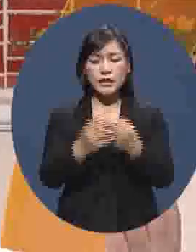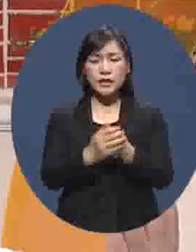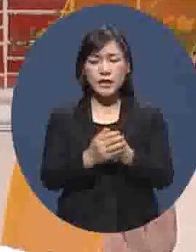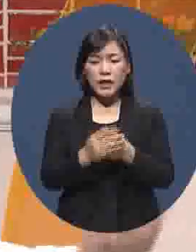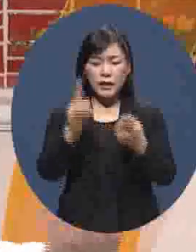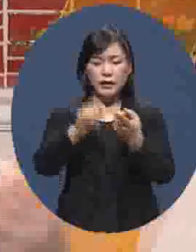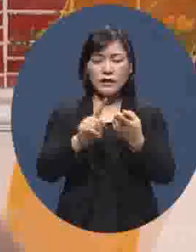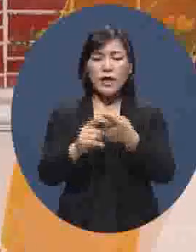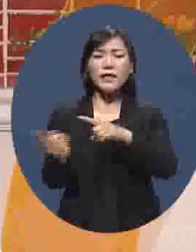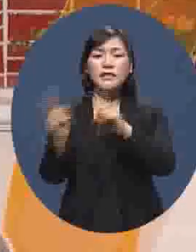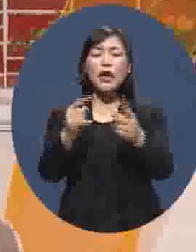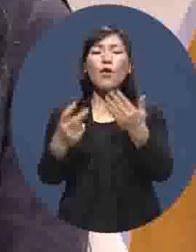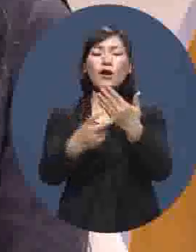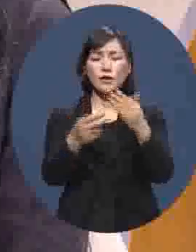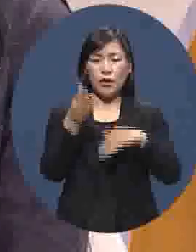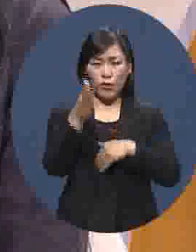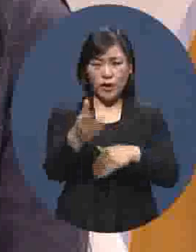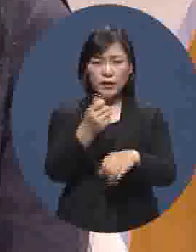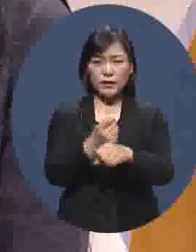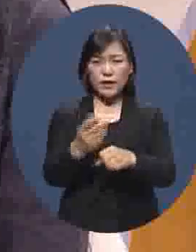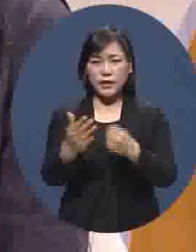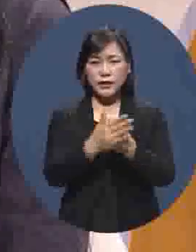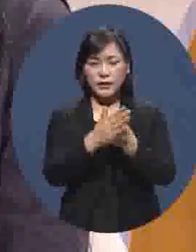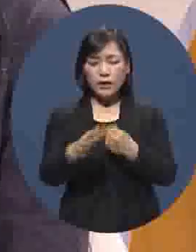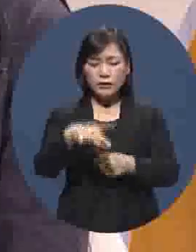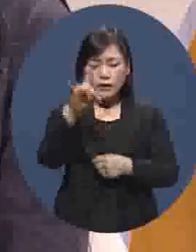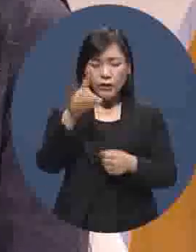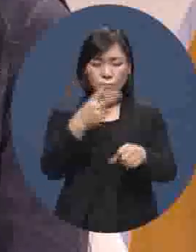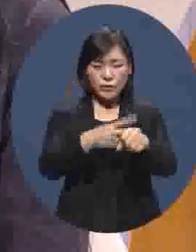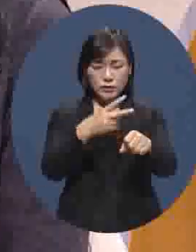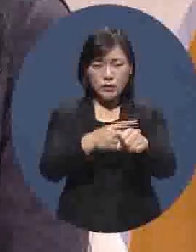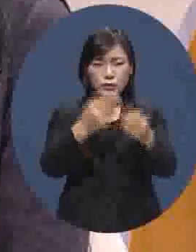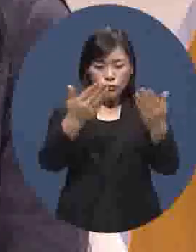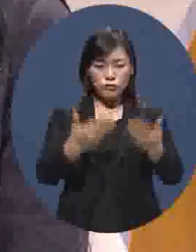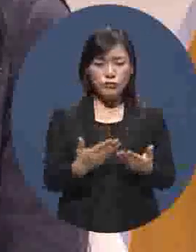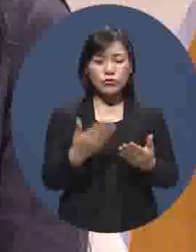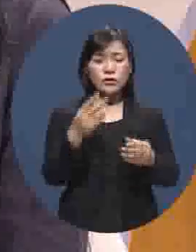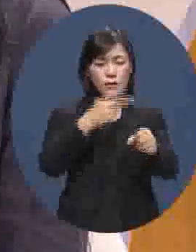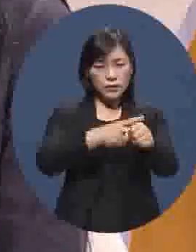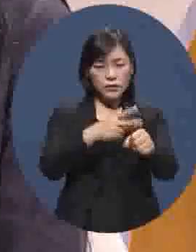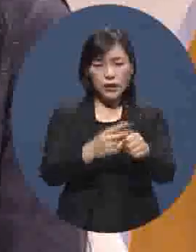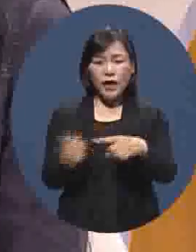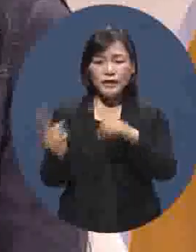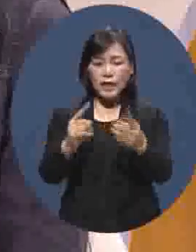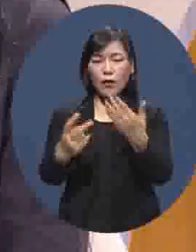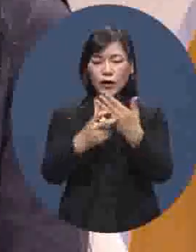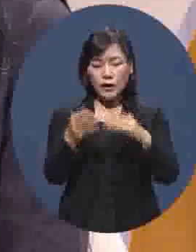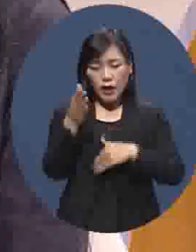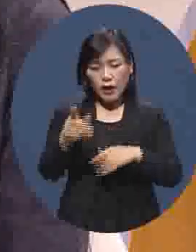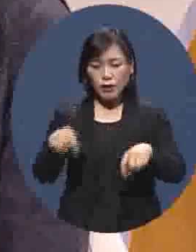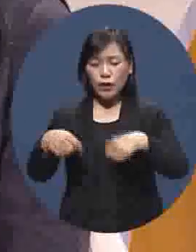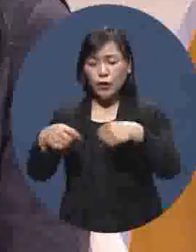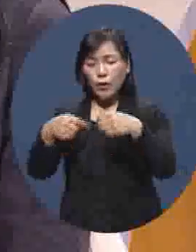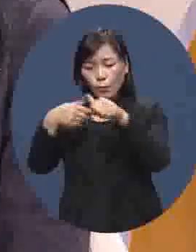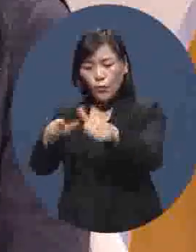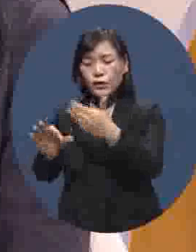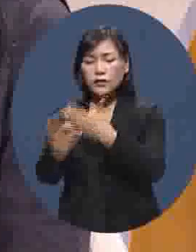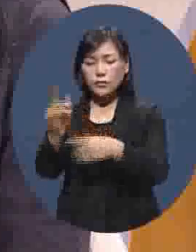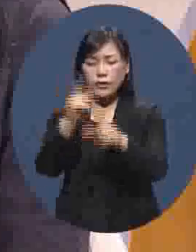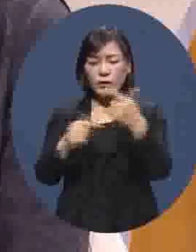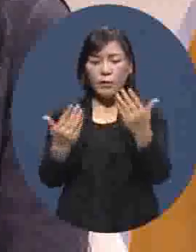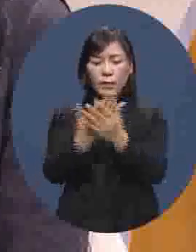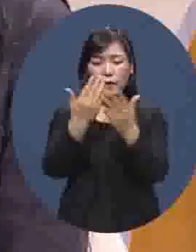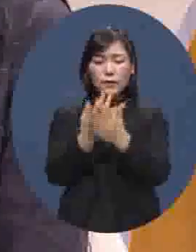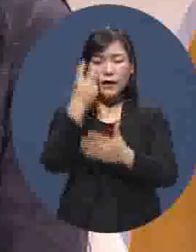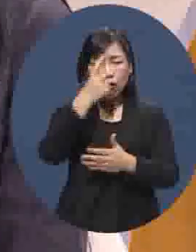하게 되죠. 그러니까 만일 그 처음에 선생님이 의뢰해서 써주신 분이 재활의학과로 보내셨더라면 이제 발달 검사와